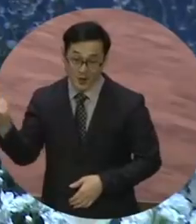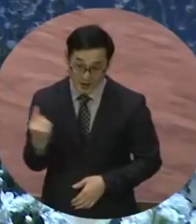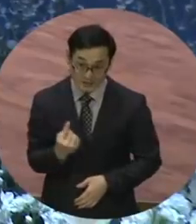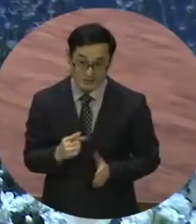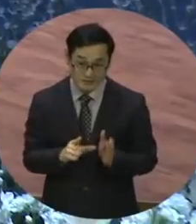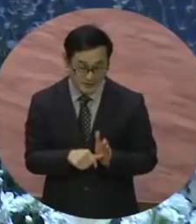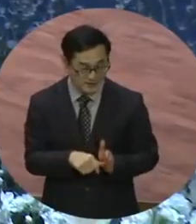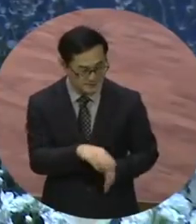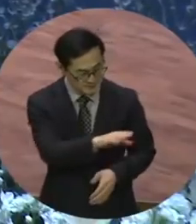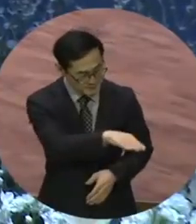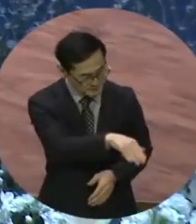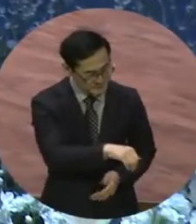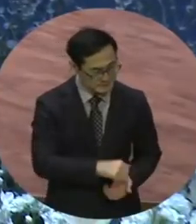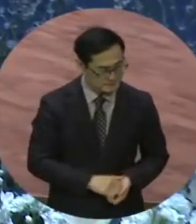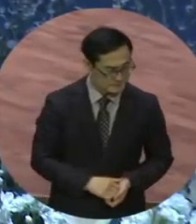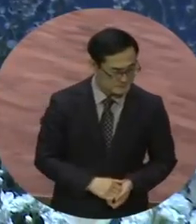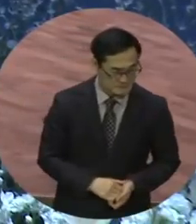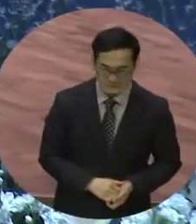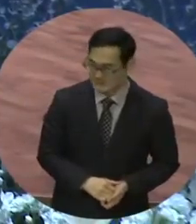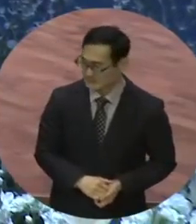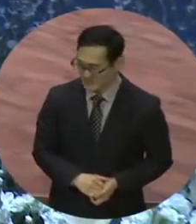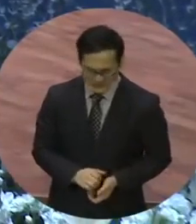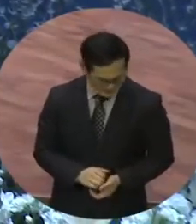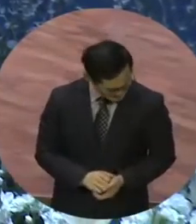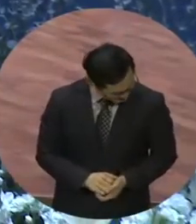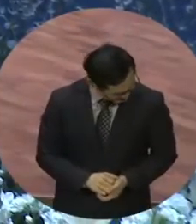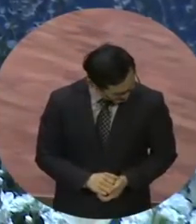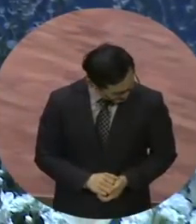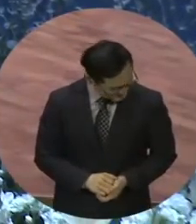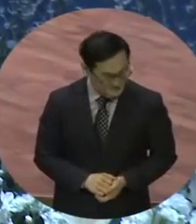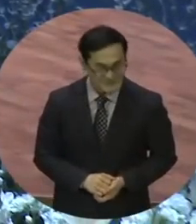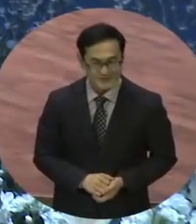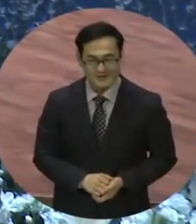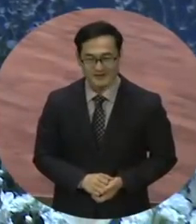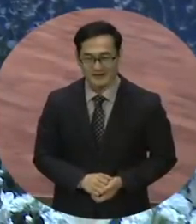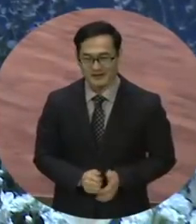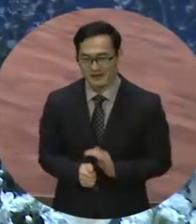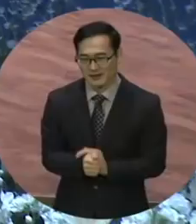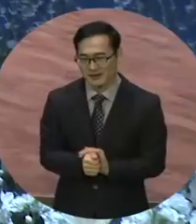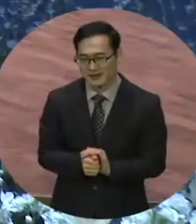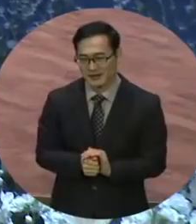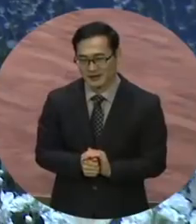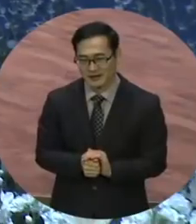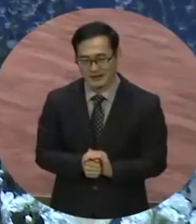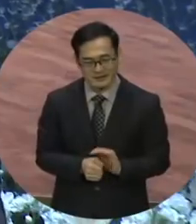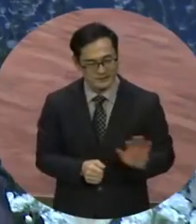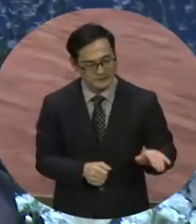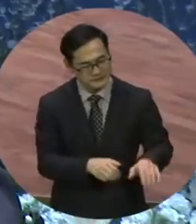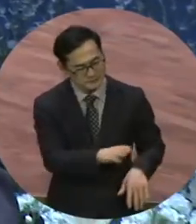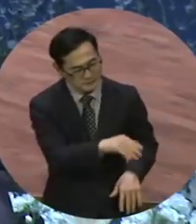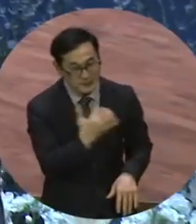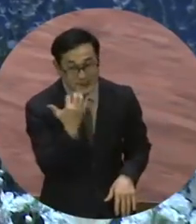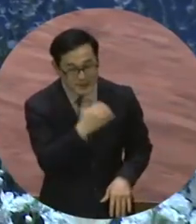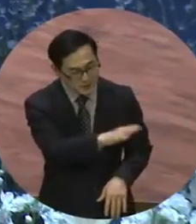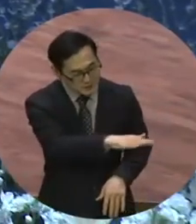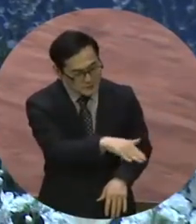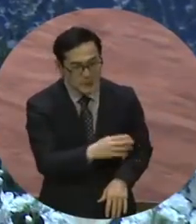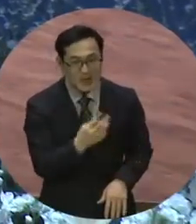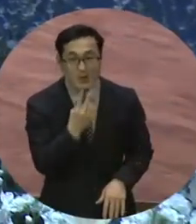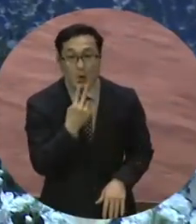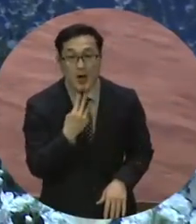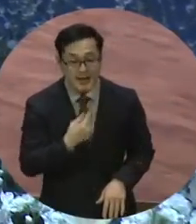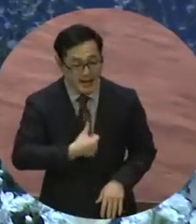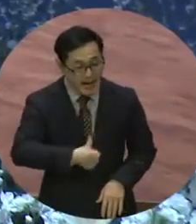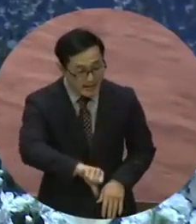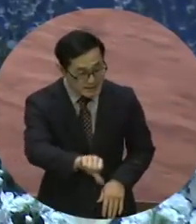시선을 집중합니다. 상태를 다 아시기 때문에. 그리고 이 베드로를 향해서 이렇게 말씀합니다. 요한의